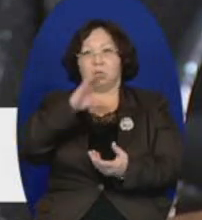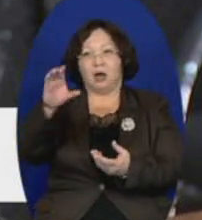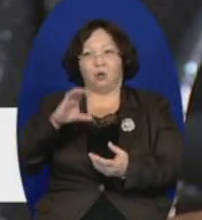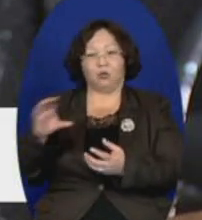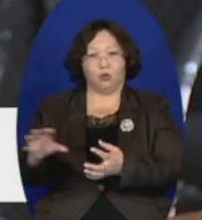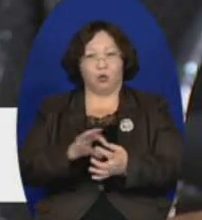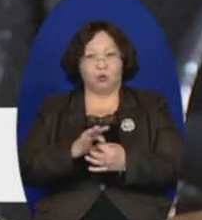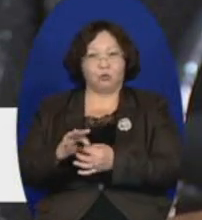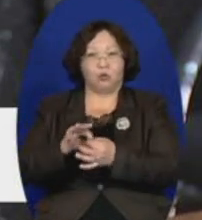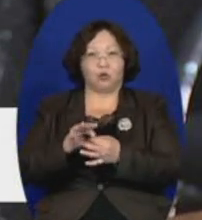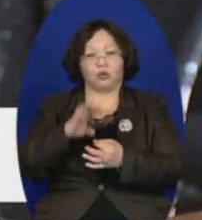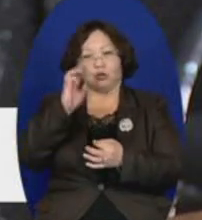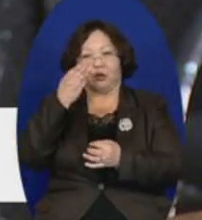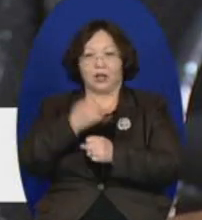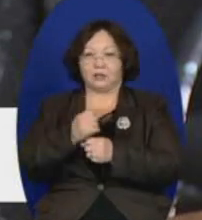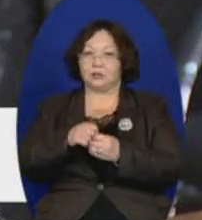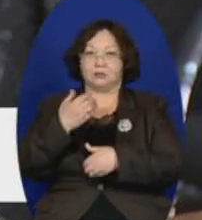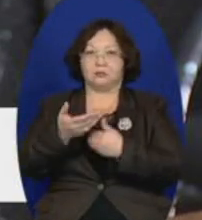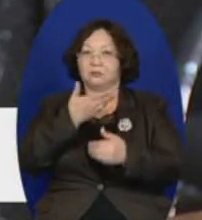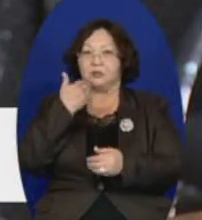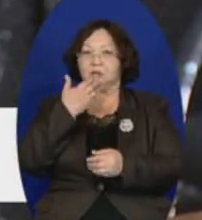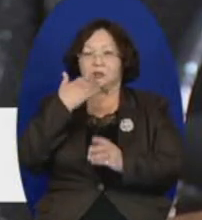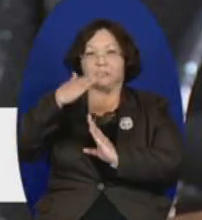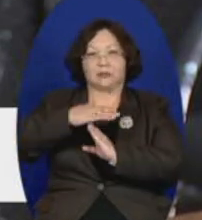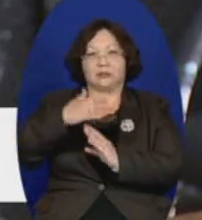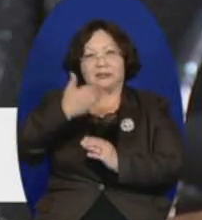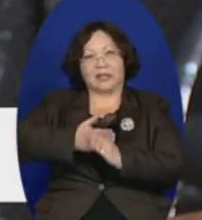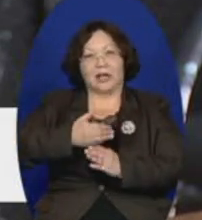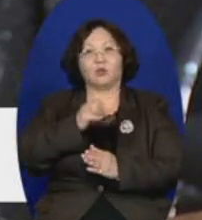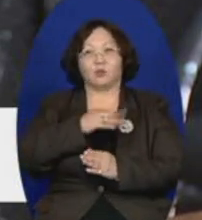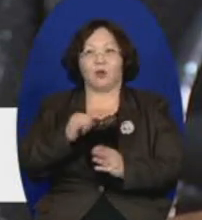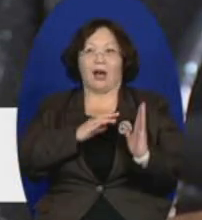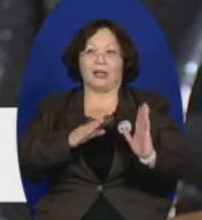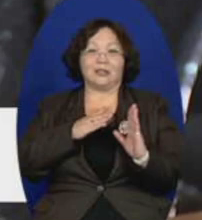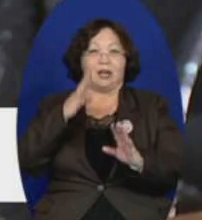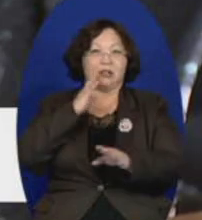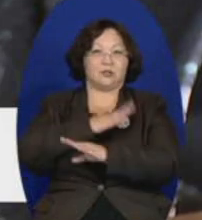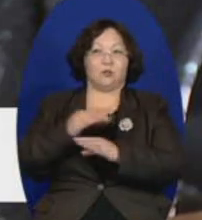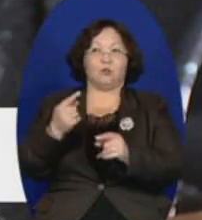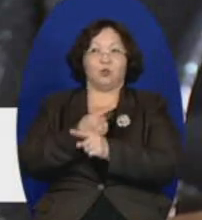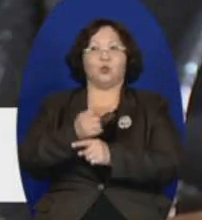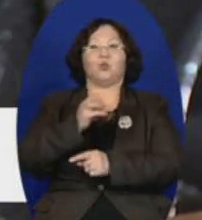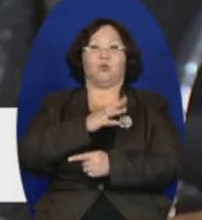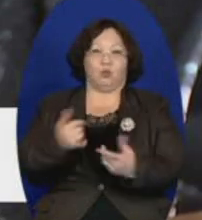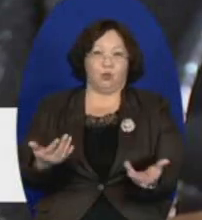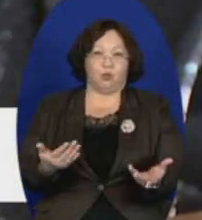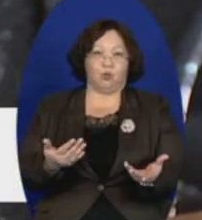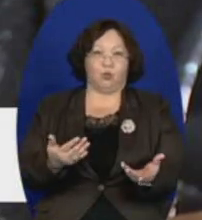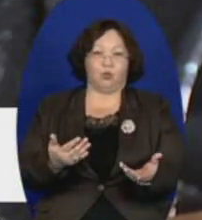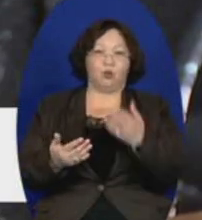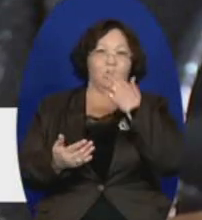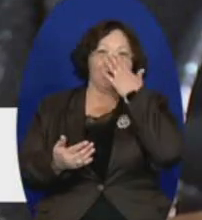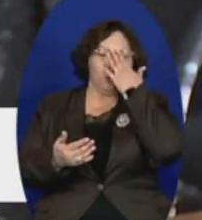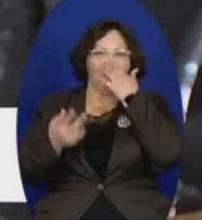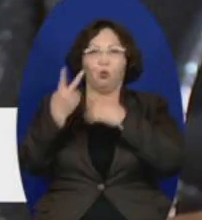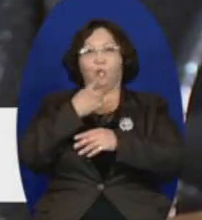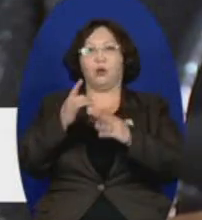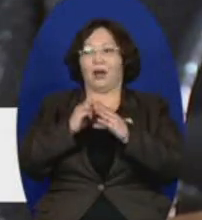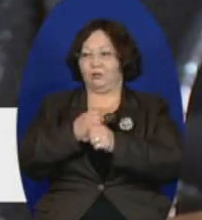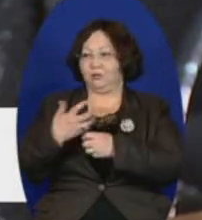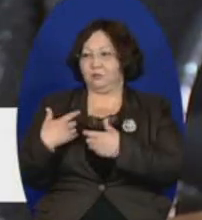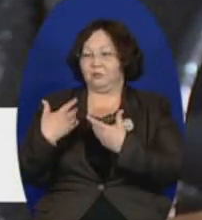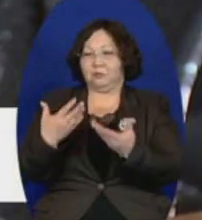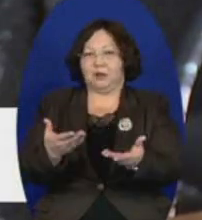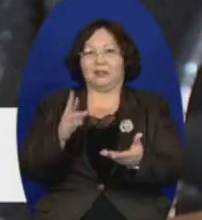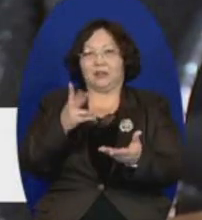явахгүй байгаа юм уу? Хандлагын арга барилын юм нь болохгүй байгаа юм уу? Эмэгц цэгц нэг үүрэг даалгавар юм цэгцэрсэн